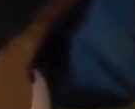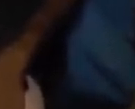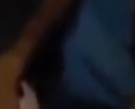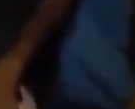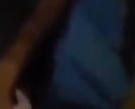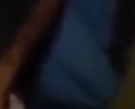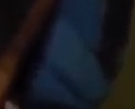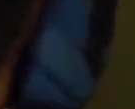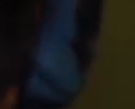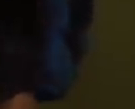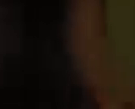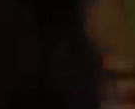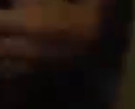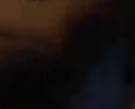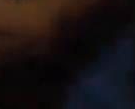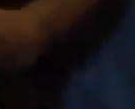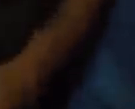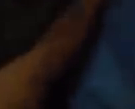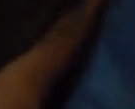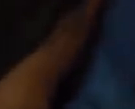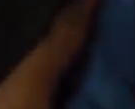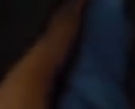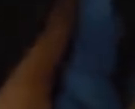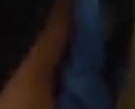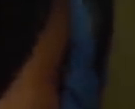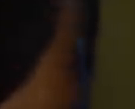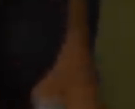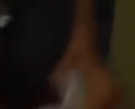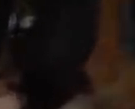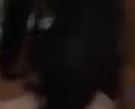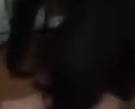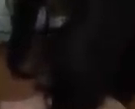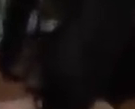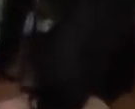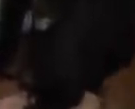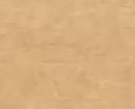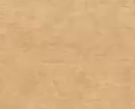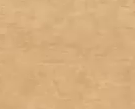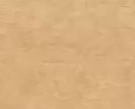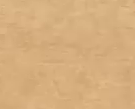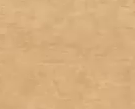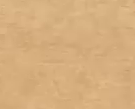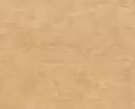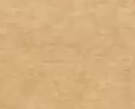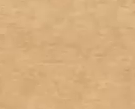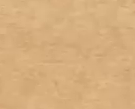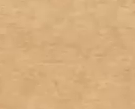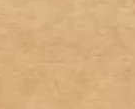50. Okay, salamat, sir. Salamat po. Apa lang, salamat po. Yes, sir. Ingat po, sir. Ha. God bless. Yes, sir.